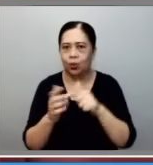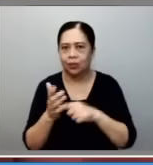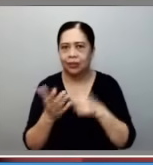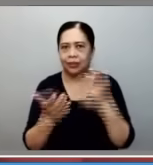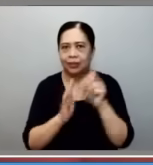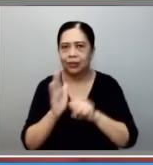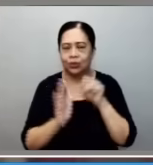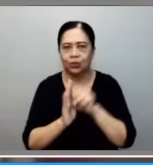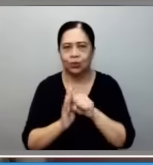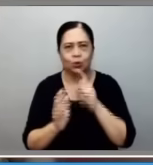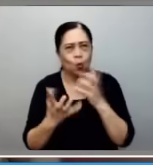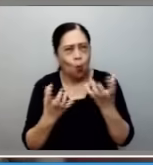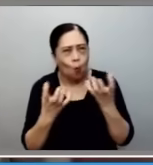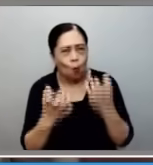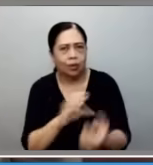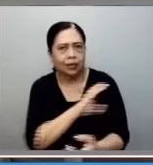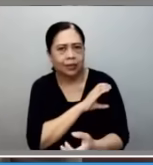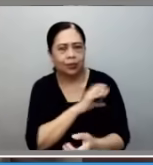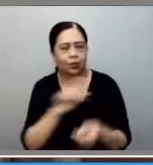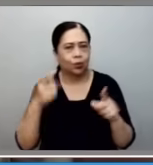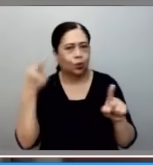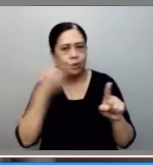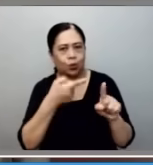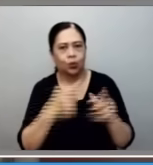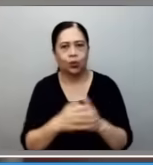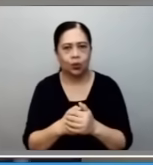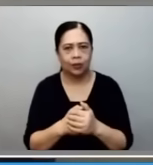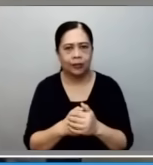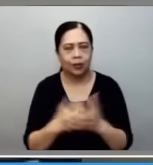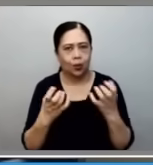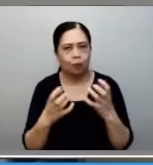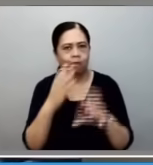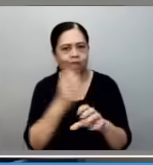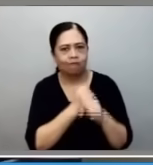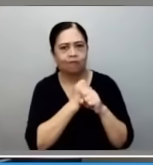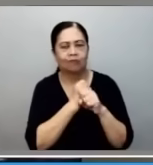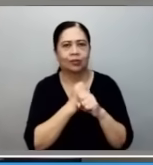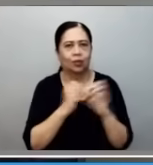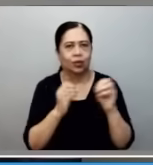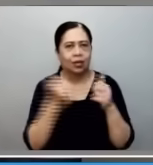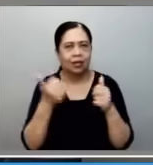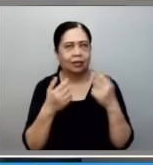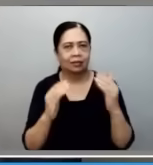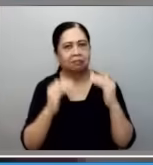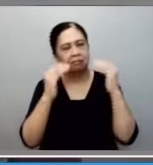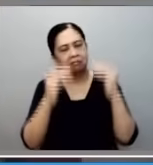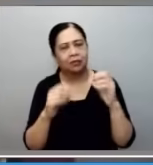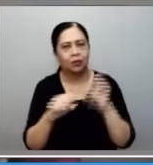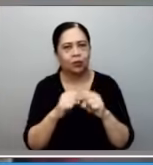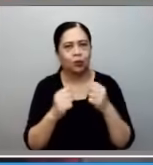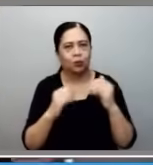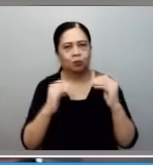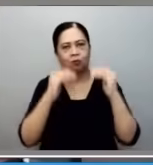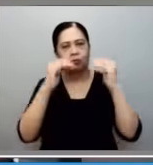gutom na kami sa championship. Yung goal namin, alam namin na makukuha namin. Wala na kaming ibang pupuntahan eh, kaya paangat na lang kami. Every